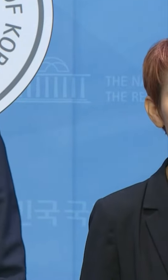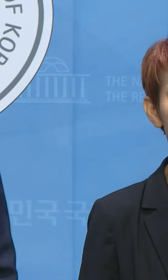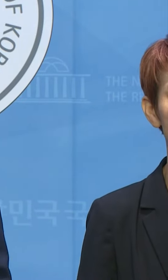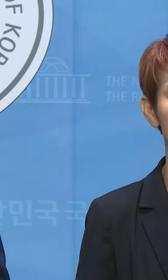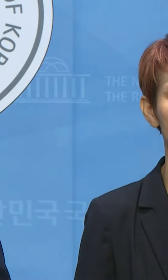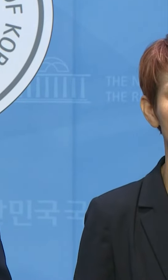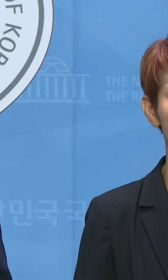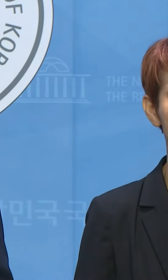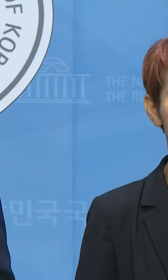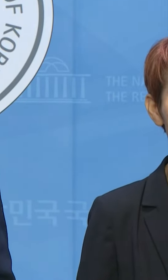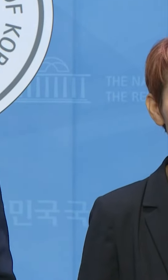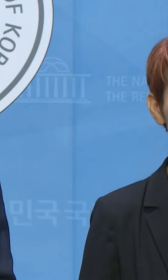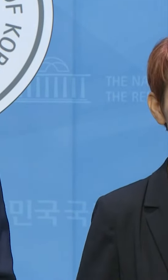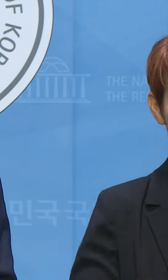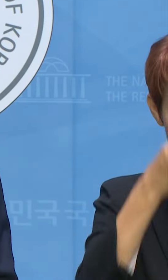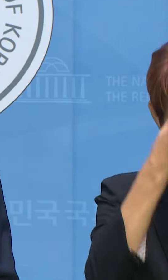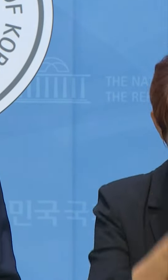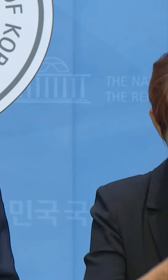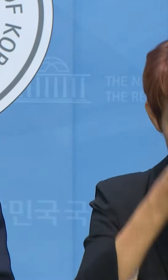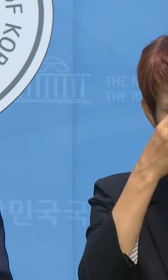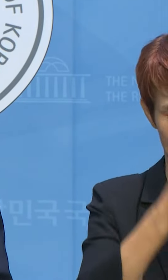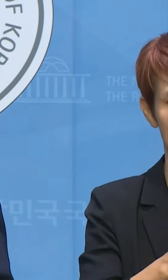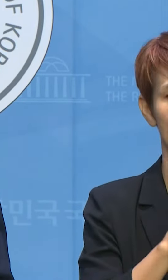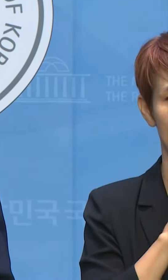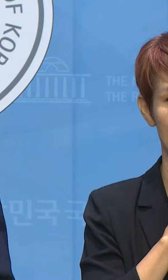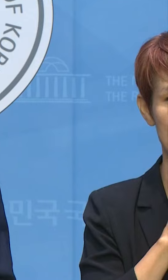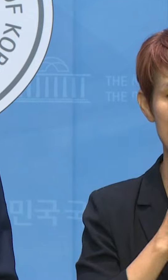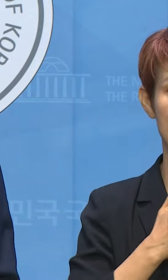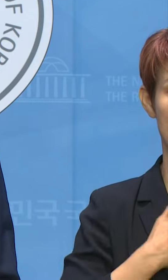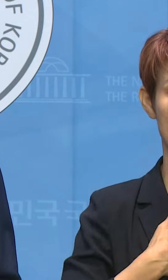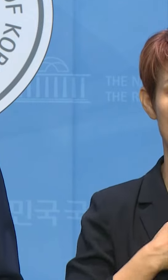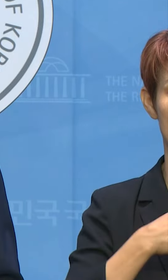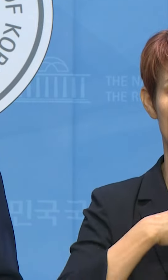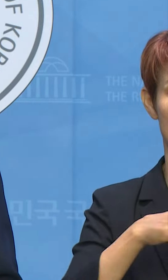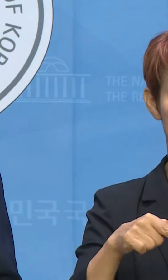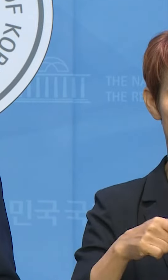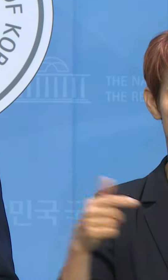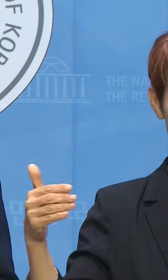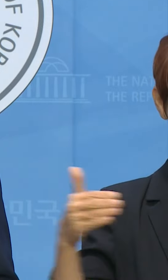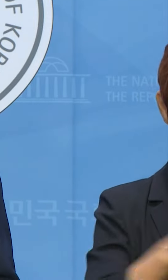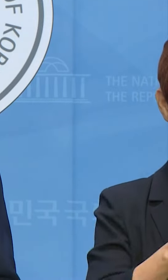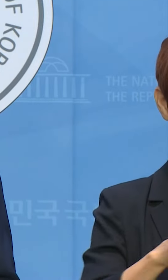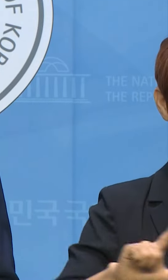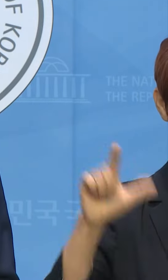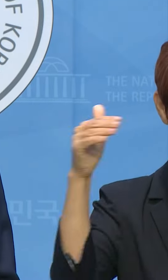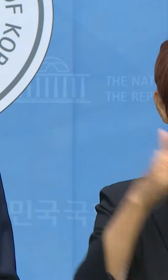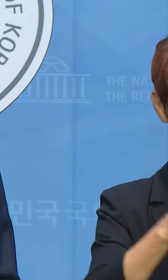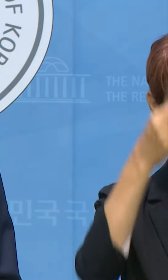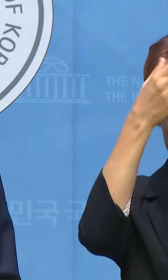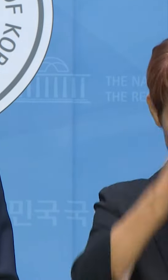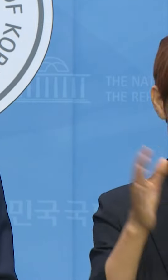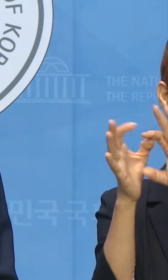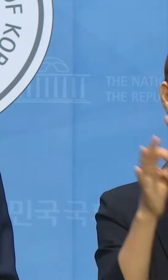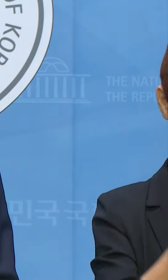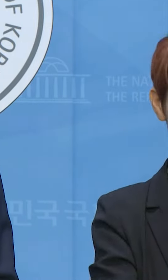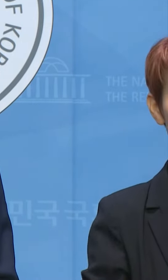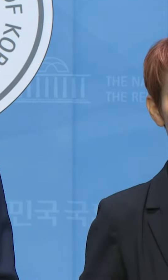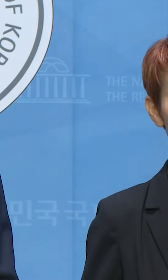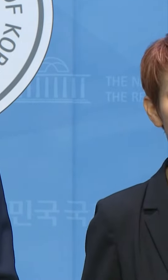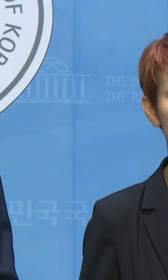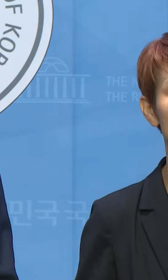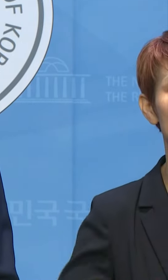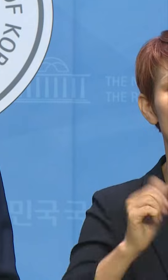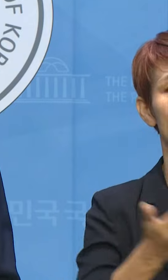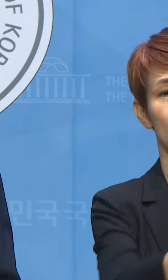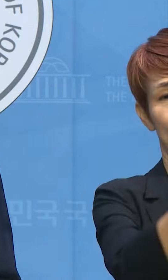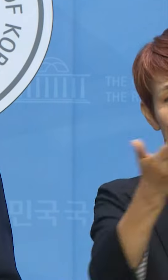사과드립니다 거듭 사과 드렸지만 제가 정치를 끝내는 그날까지 사과드릴 것입니다 존경하는